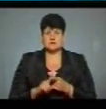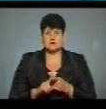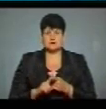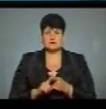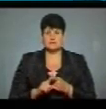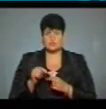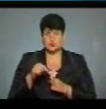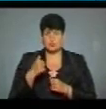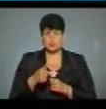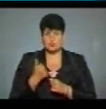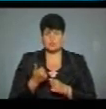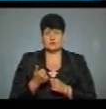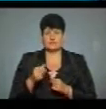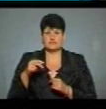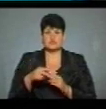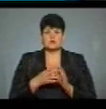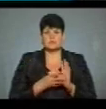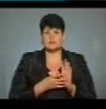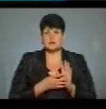Це в цьому році, в 2019-му,